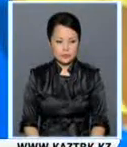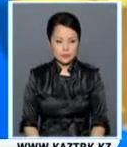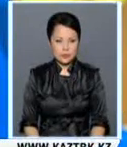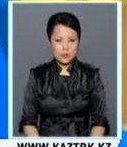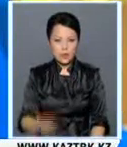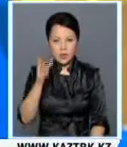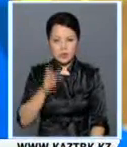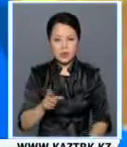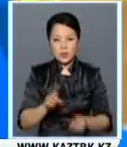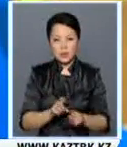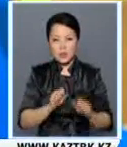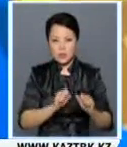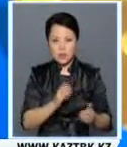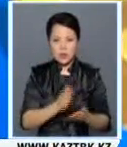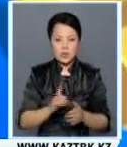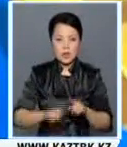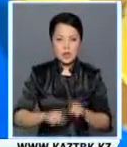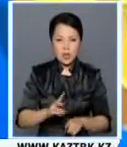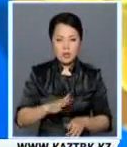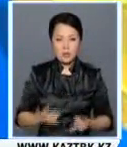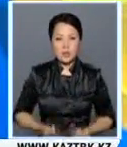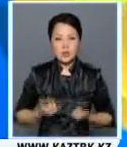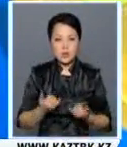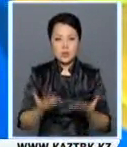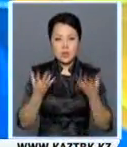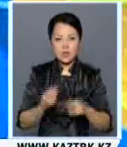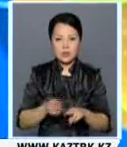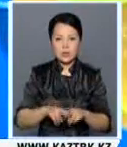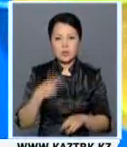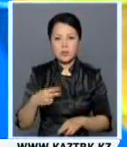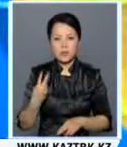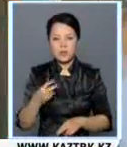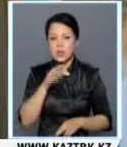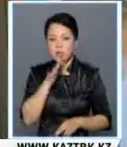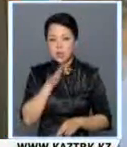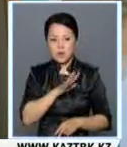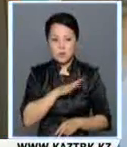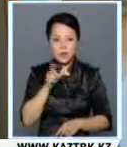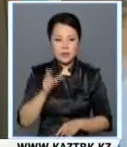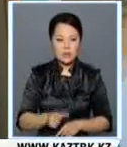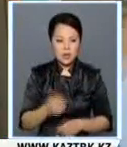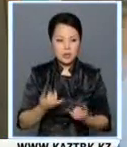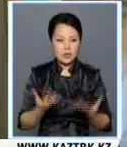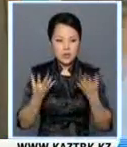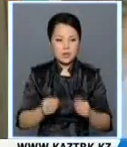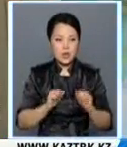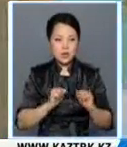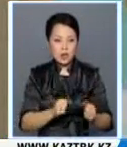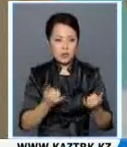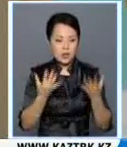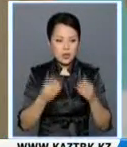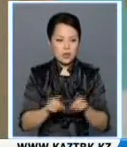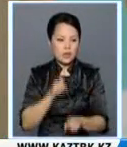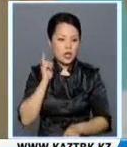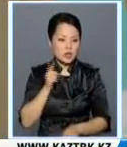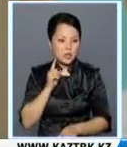Ер жігіт ел үшін туады, ел үшін өледі. Алматы облысының тумасы, 22 жасында қаза болған Бағжан Ақыпбеков бүгінгі күннің батыры. Жалындаған